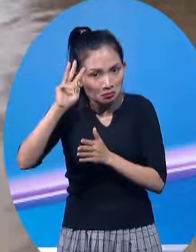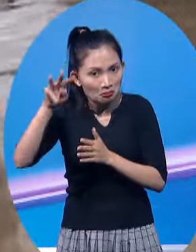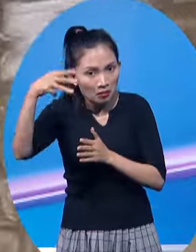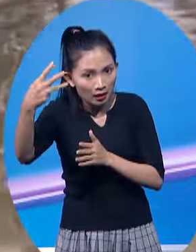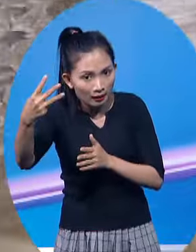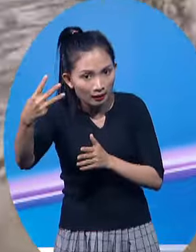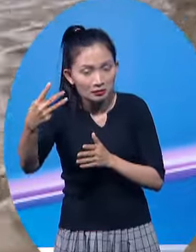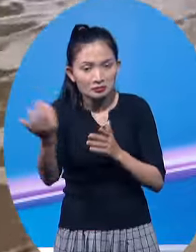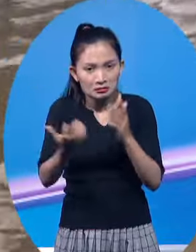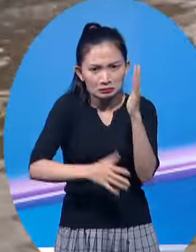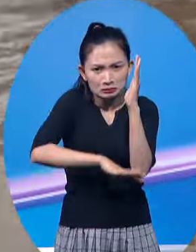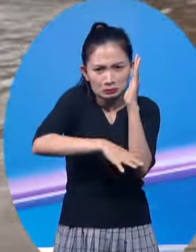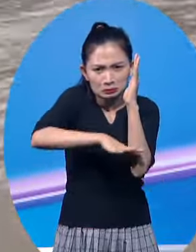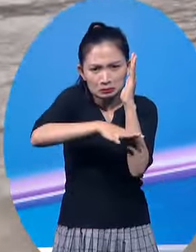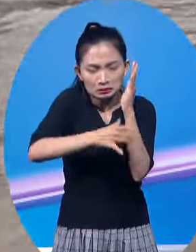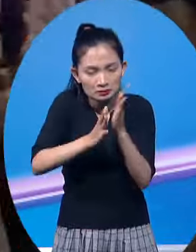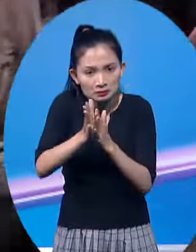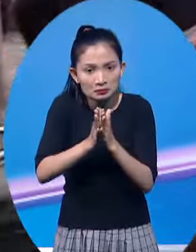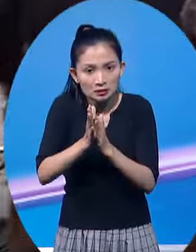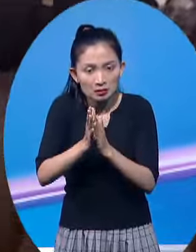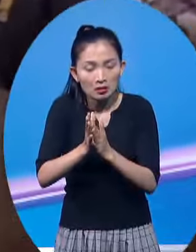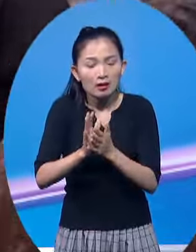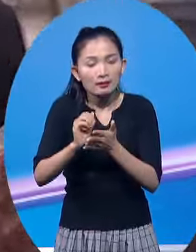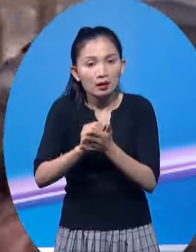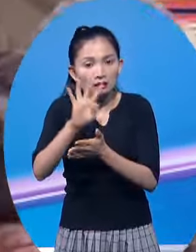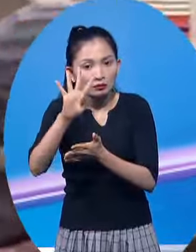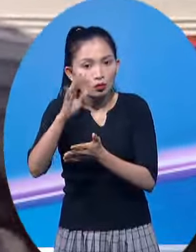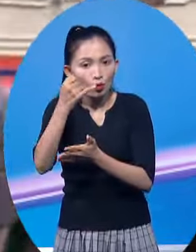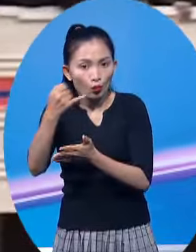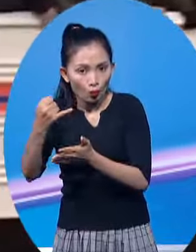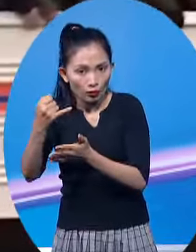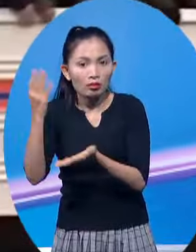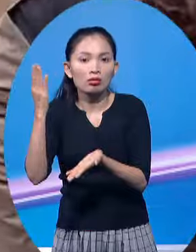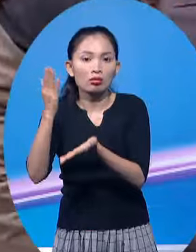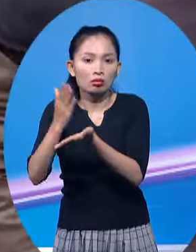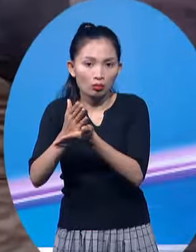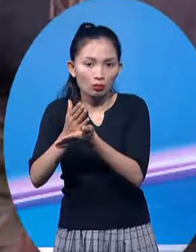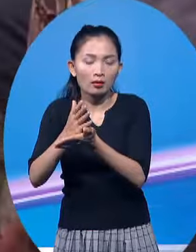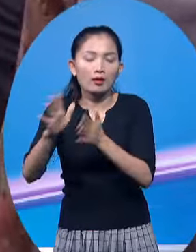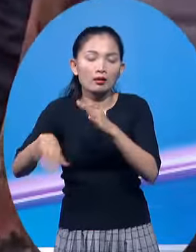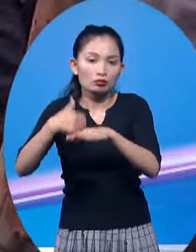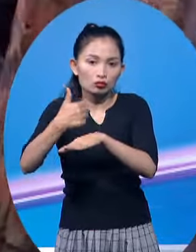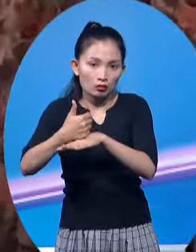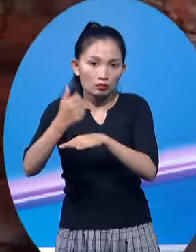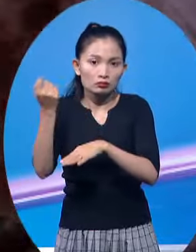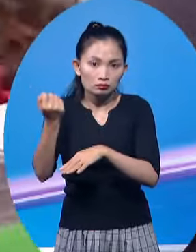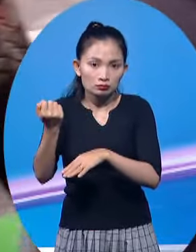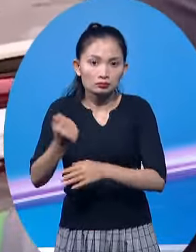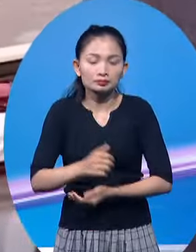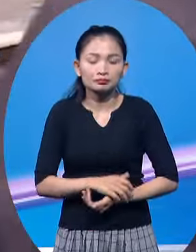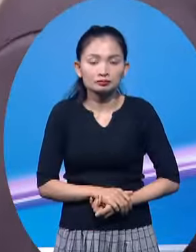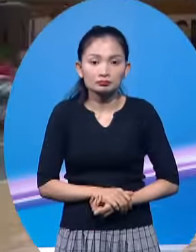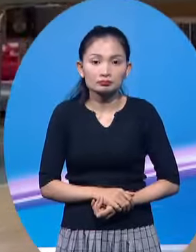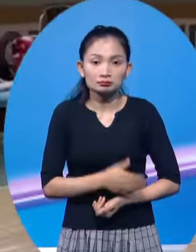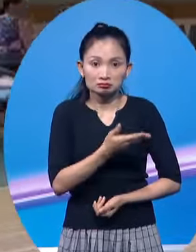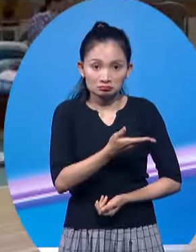dài đến hết tháng T vùng ở Tây cũng ban bố tình trạng cấp tại kakan hầu hết